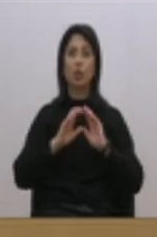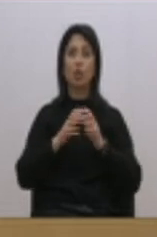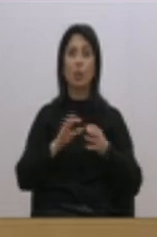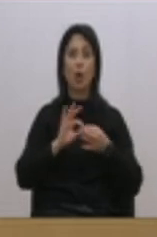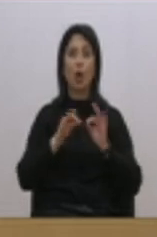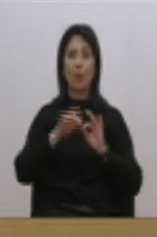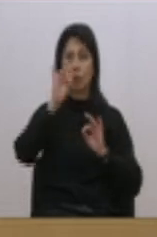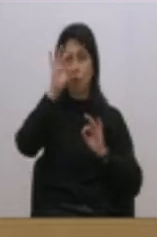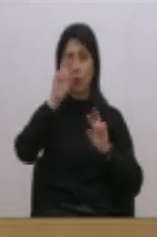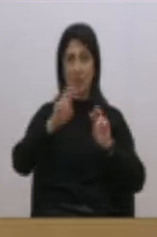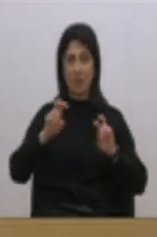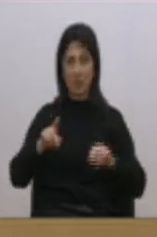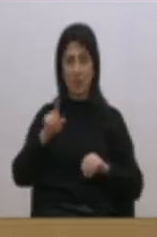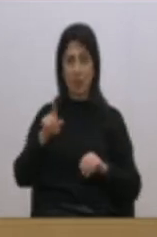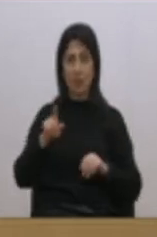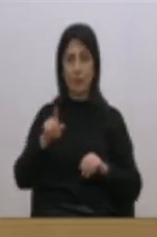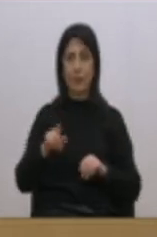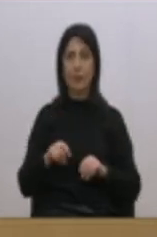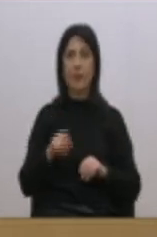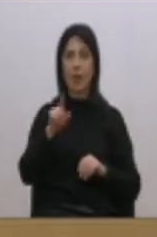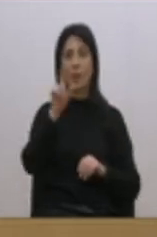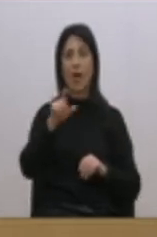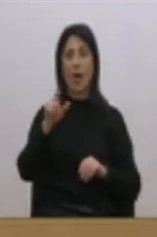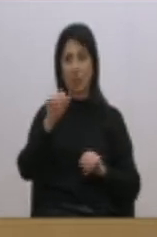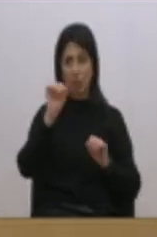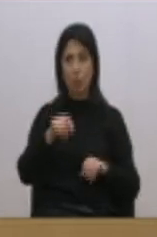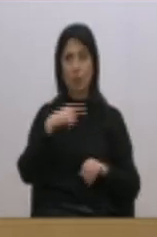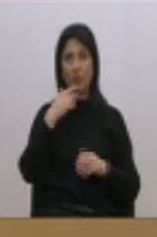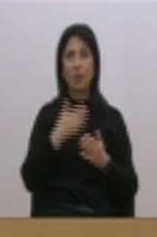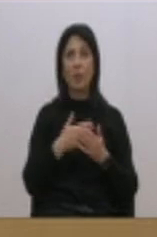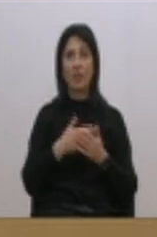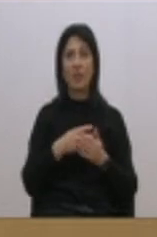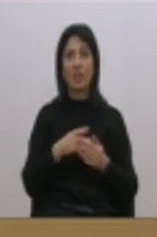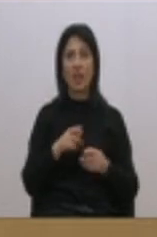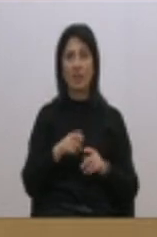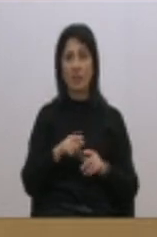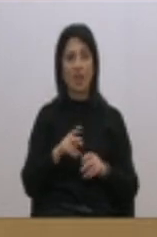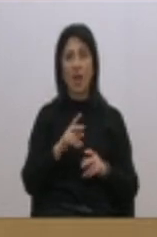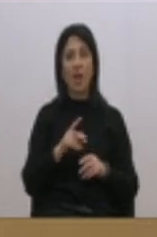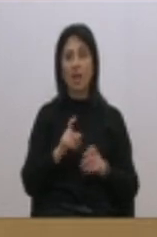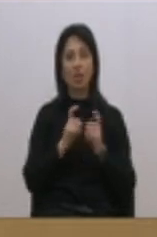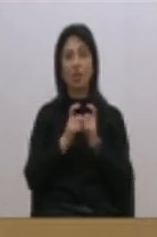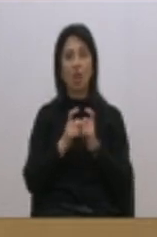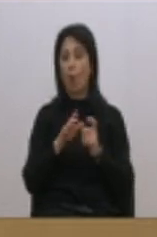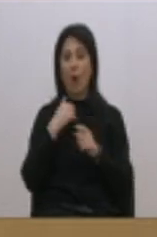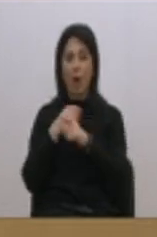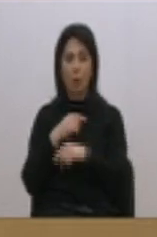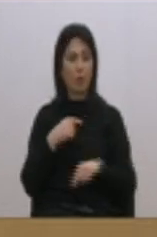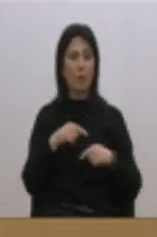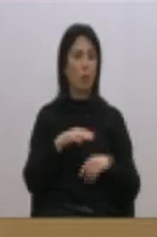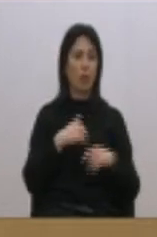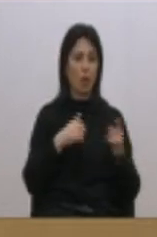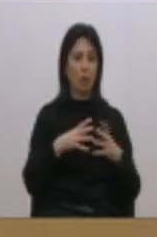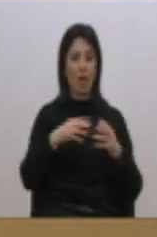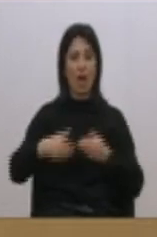ოლიმპიური ჩემპიონები ზიან. Ამ ადამიანებს შეუძლიათ თქვა მაგალითად, რომ ადამიანს თუ არ უნდა ჭიდაობა, არ უნდა ფეხბურთის,